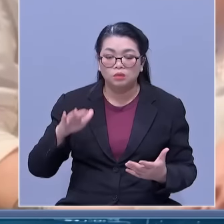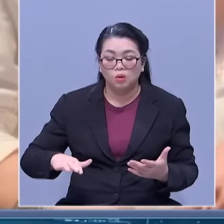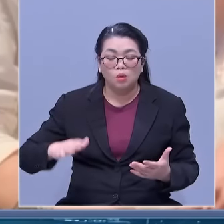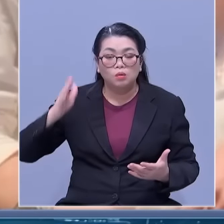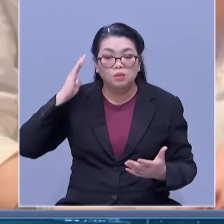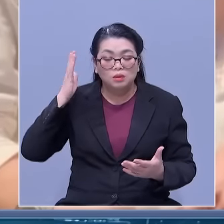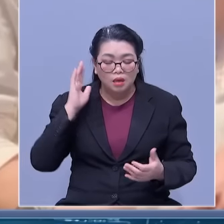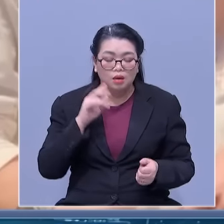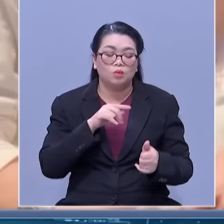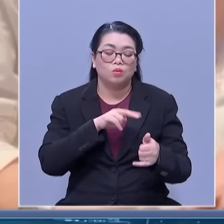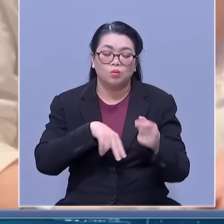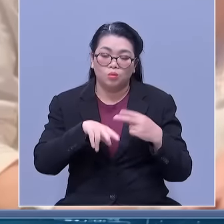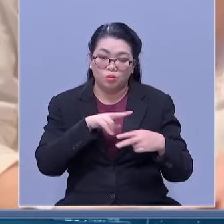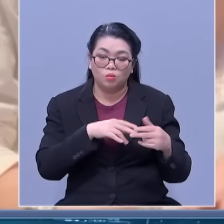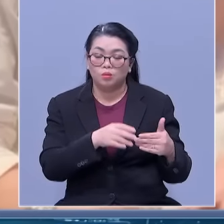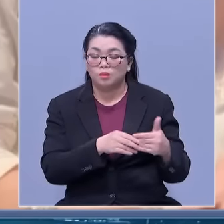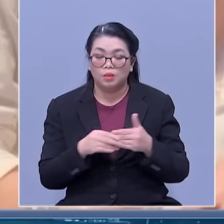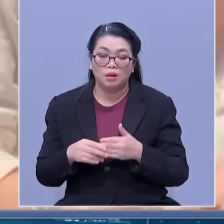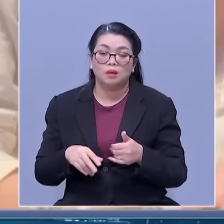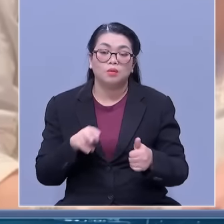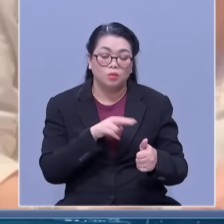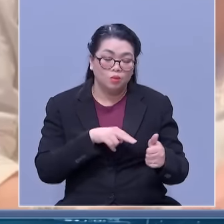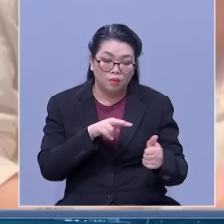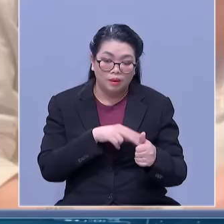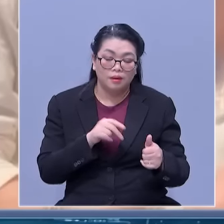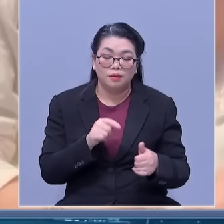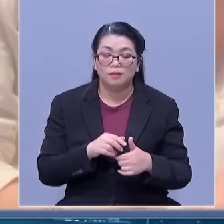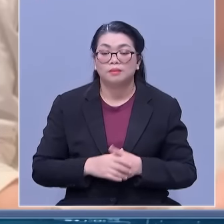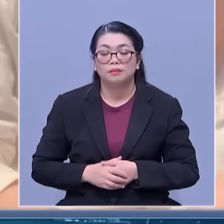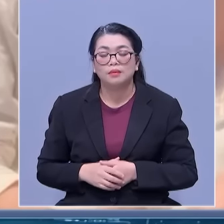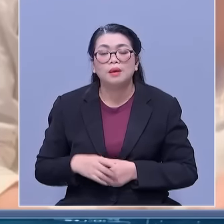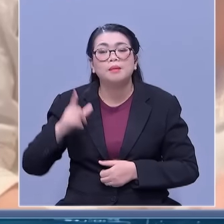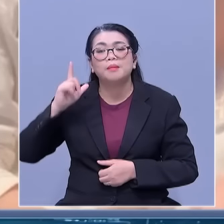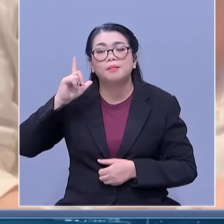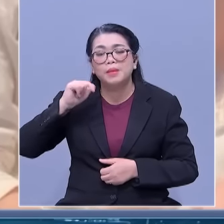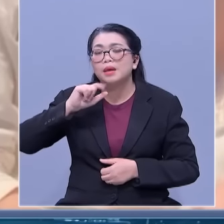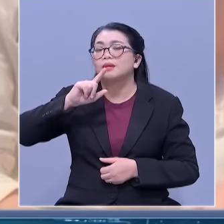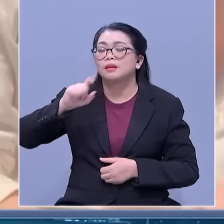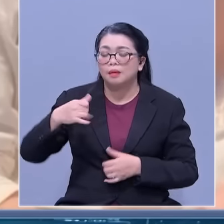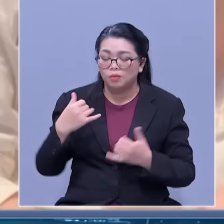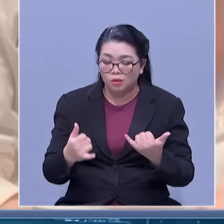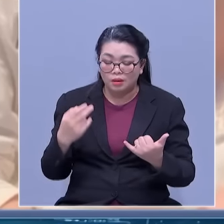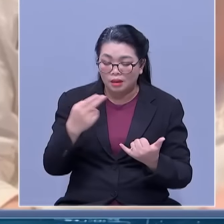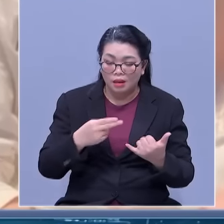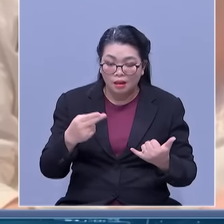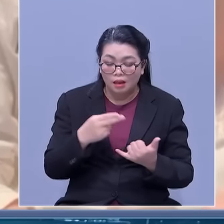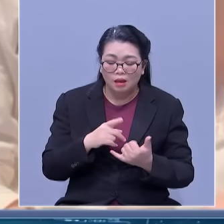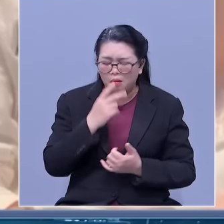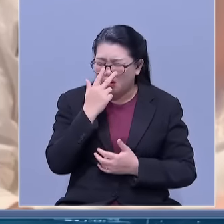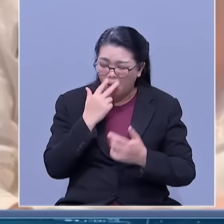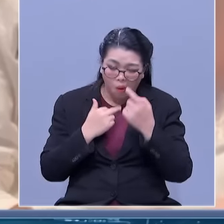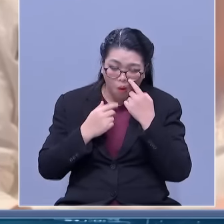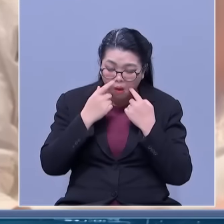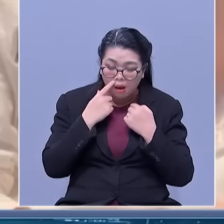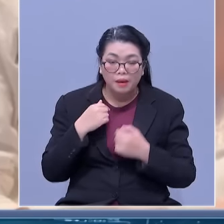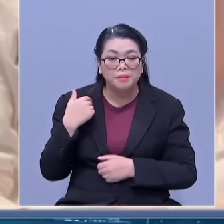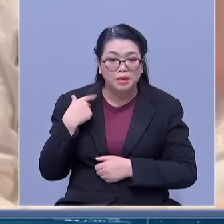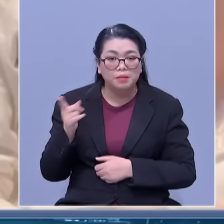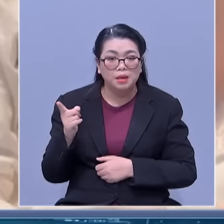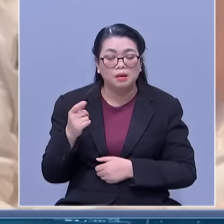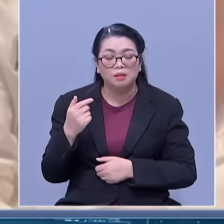ายของคุณนุ่นเลยถามคุณแม่ซึ่งมีศักดิ์เป็นคุณยายอะถามคุณยายว่าตอนนี้เนี่ยหลานร้องไห้หรือเปล่าเพราะว่า